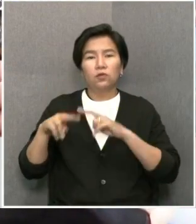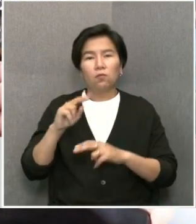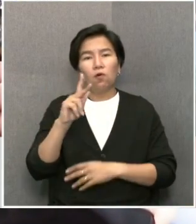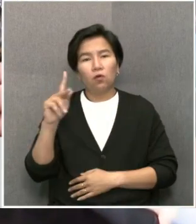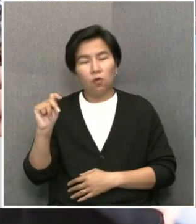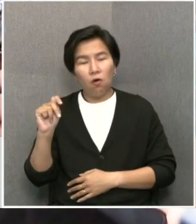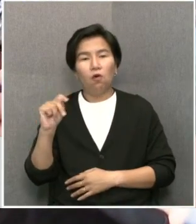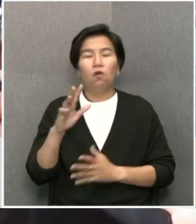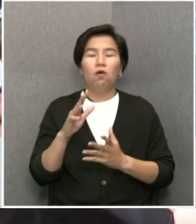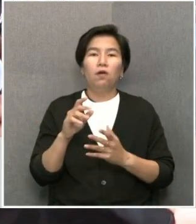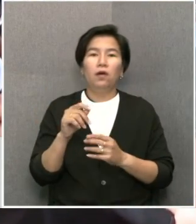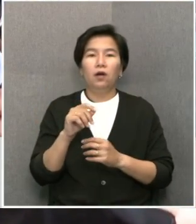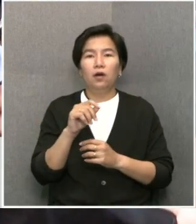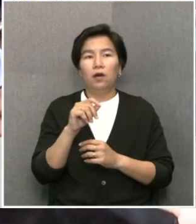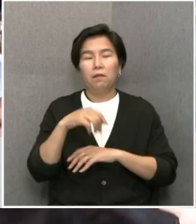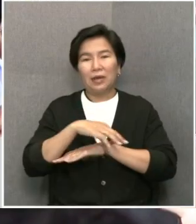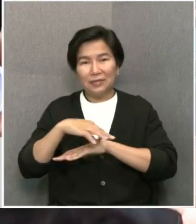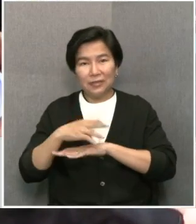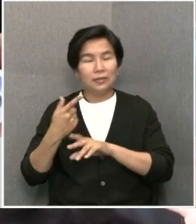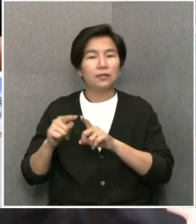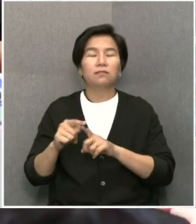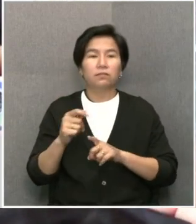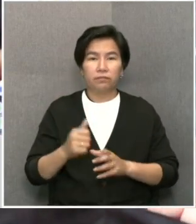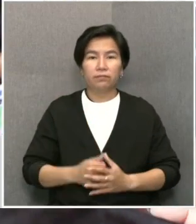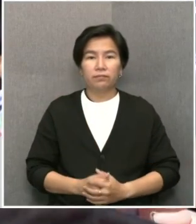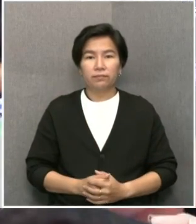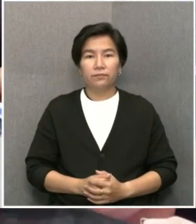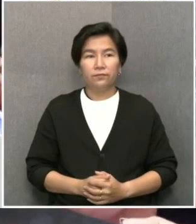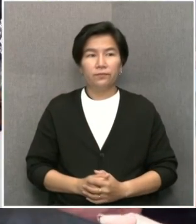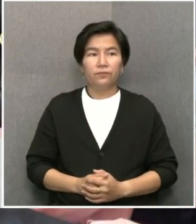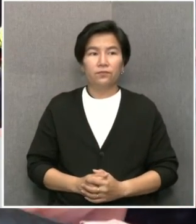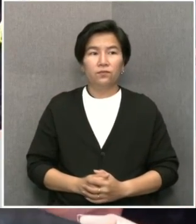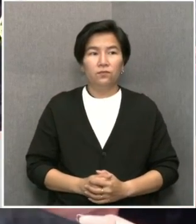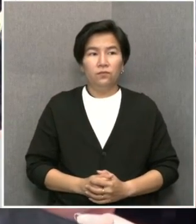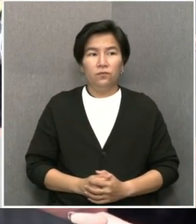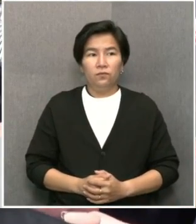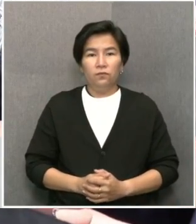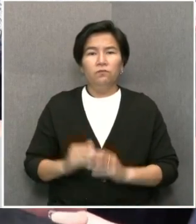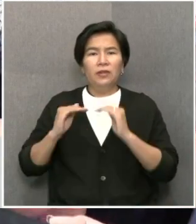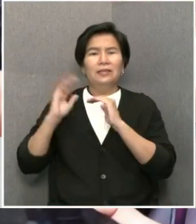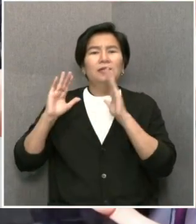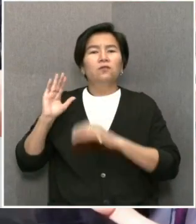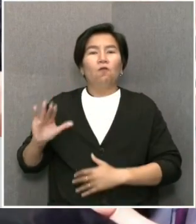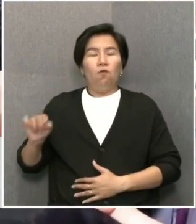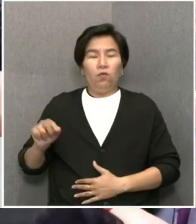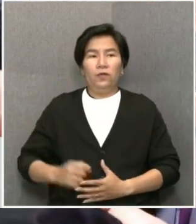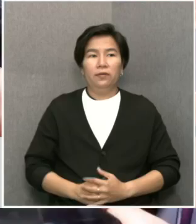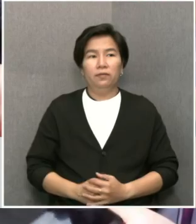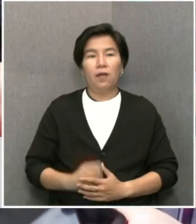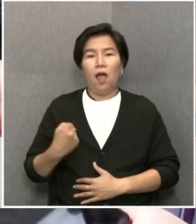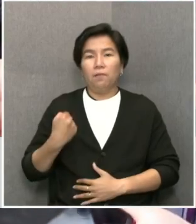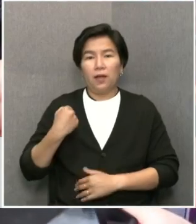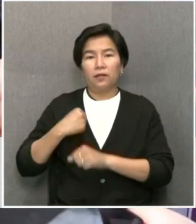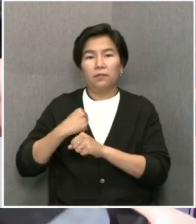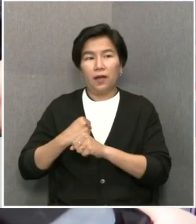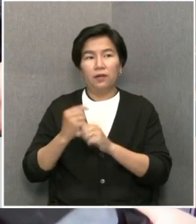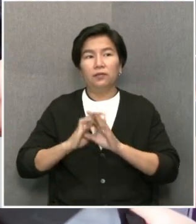มีอำนาจกกตก็มามา 1ใน 10สส 1ใน 10สวกกตต้องมีประธานสภา